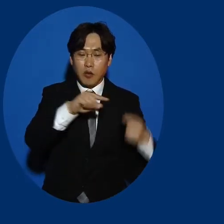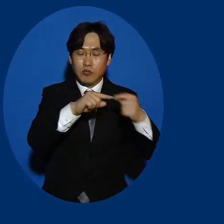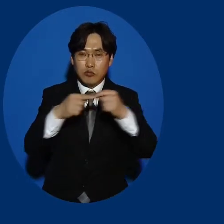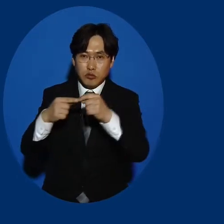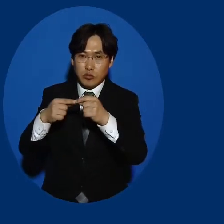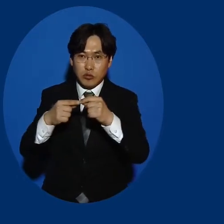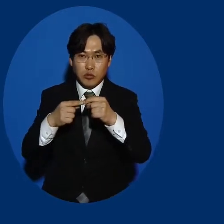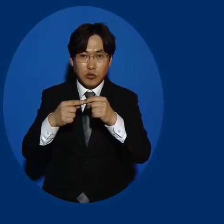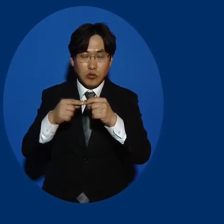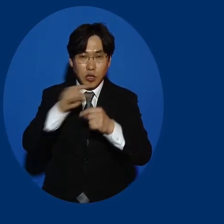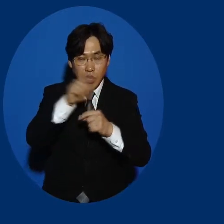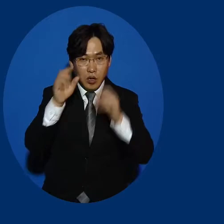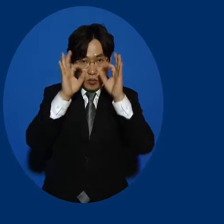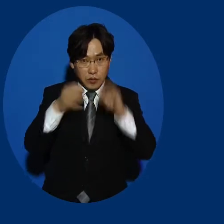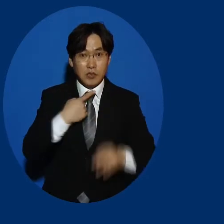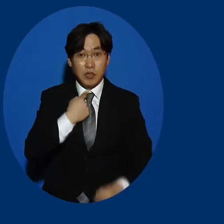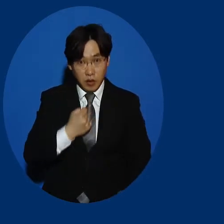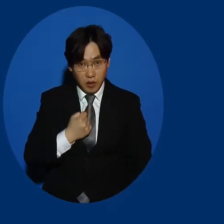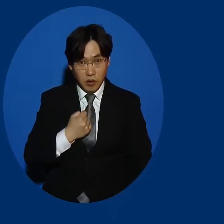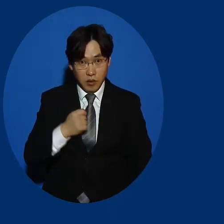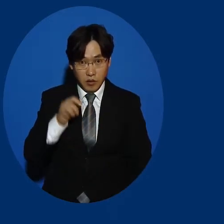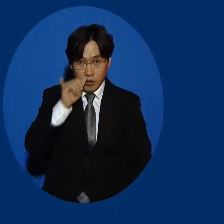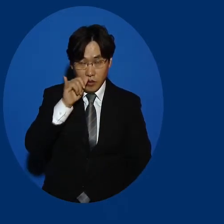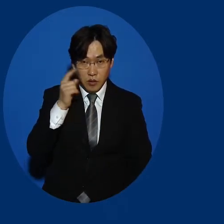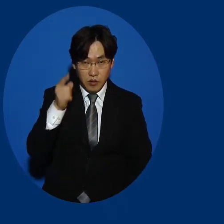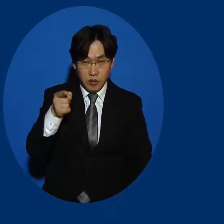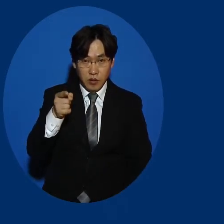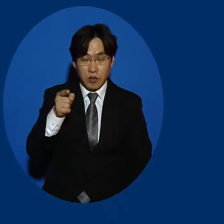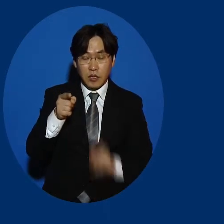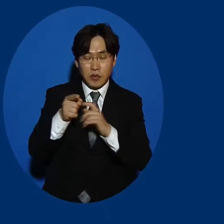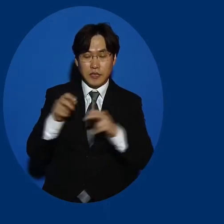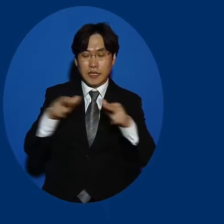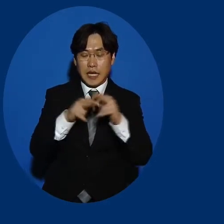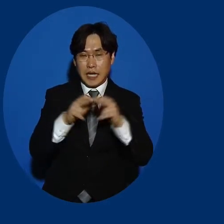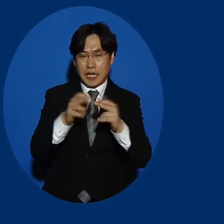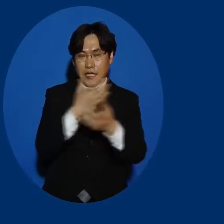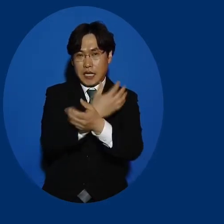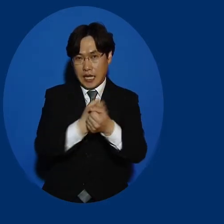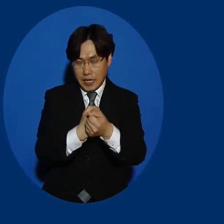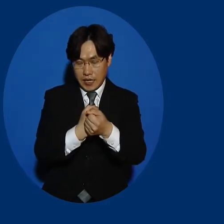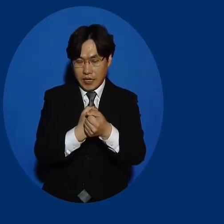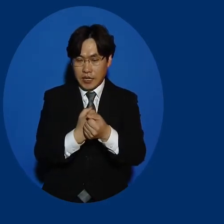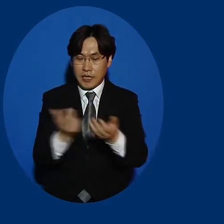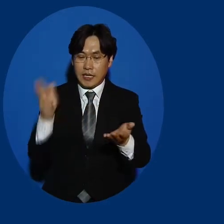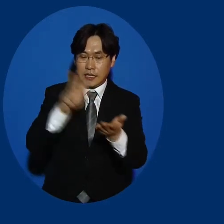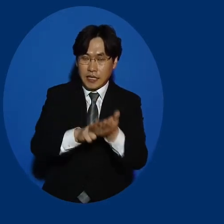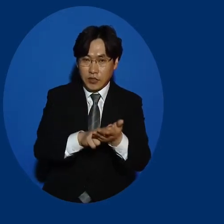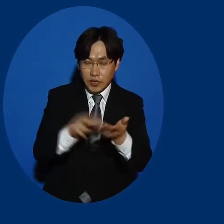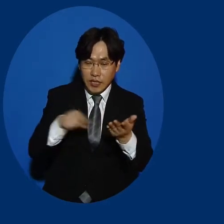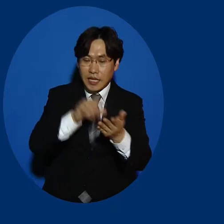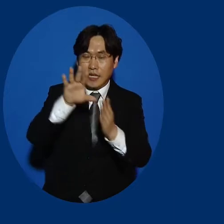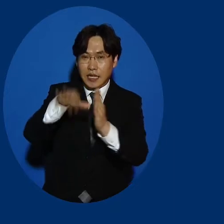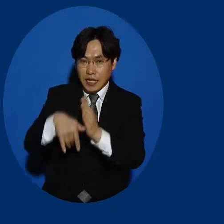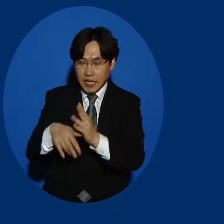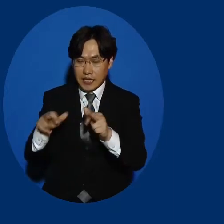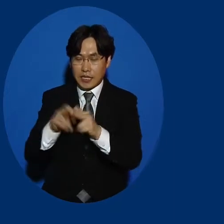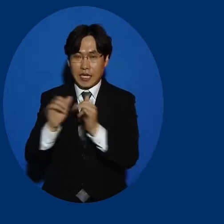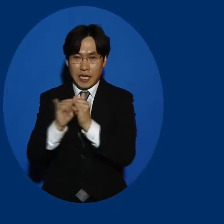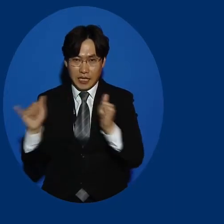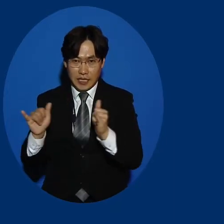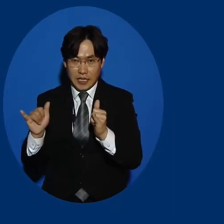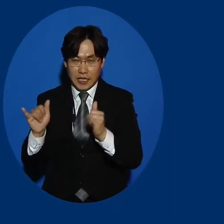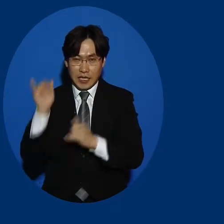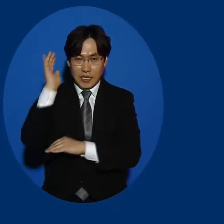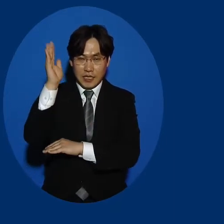혹시 들어보셨나요? 이게 장애인 권리 조약 이제 성명이 채택이 될 시점에서 장애 당사자들이